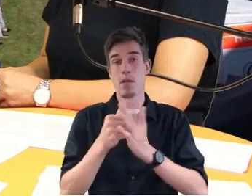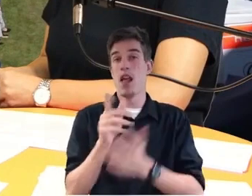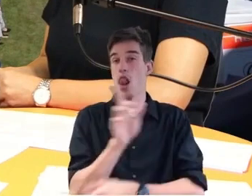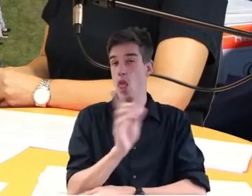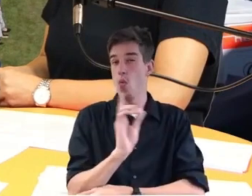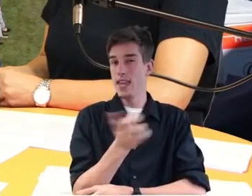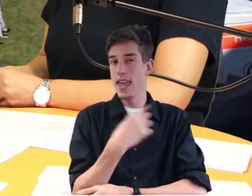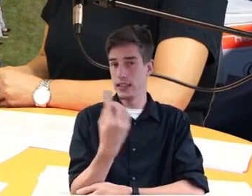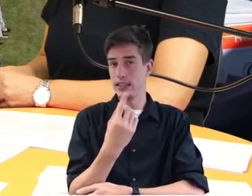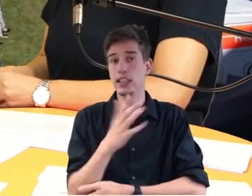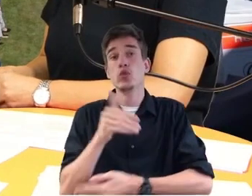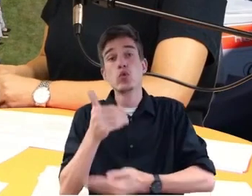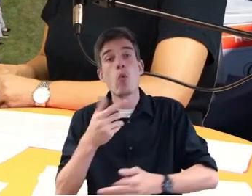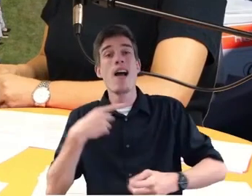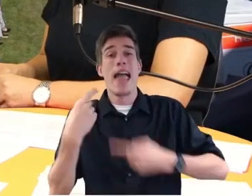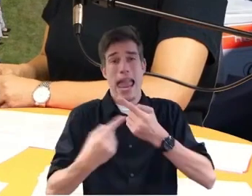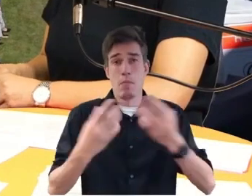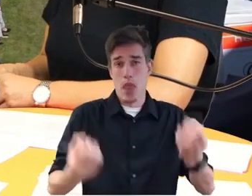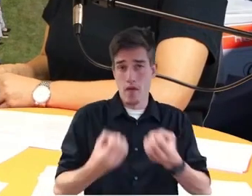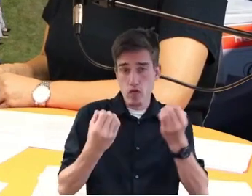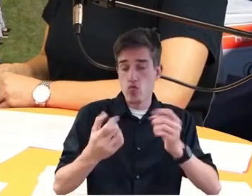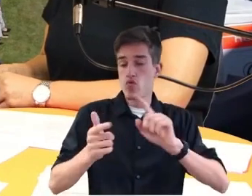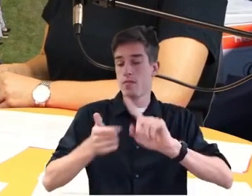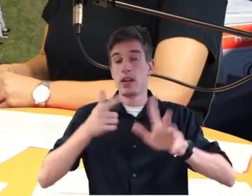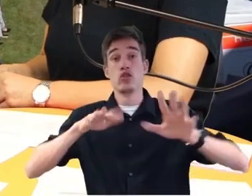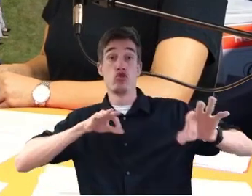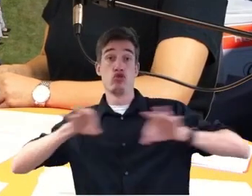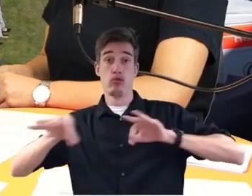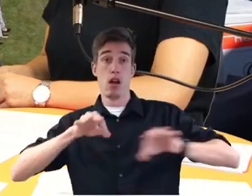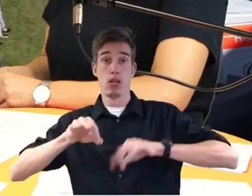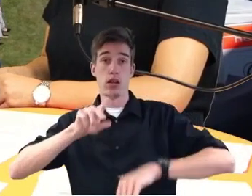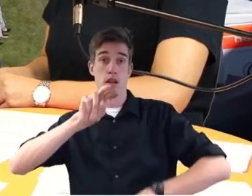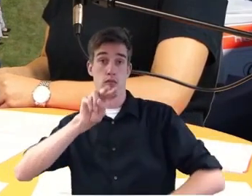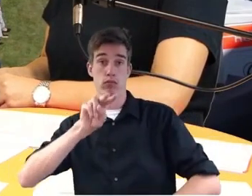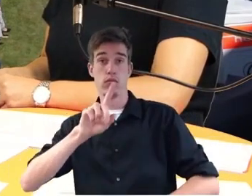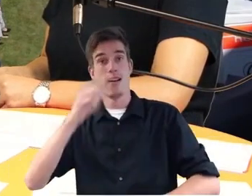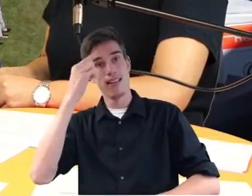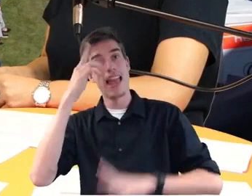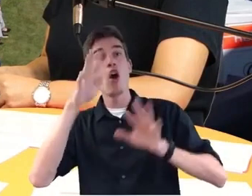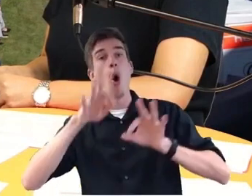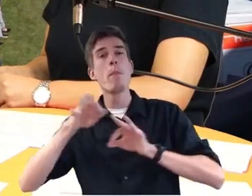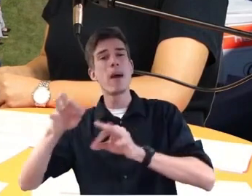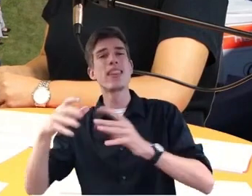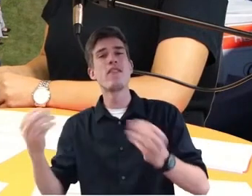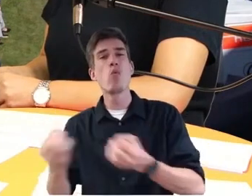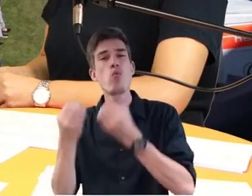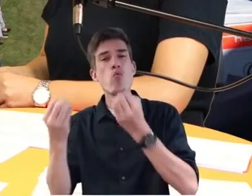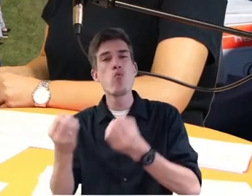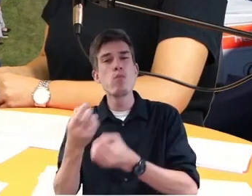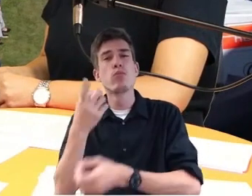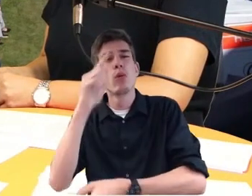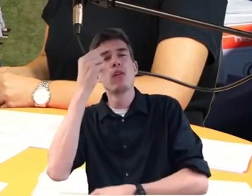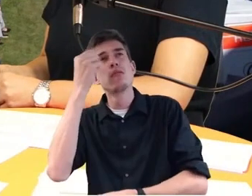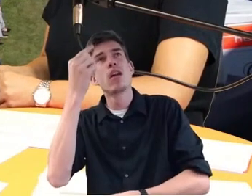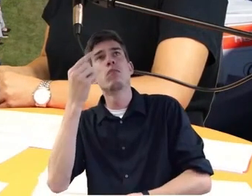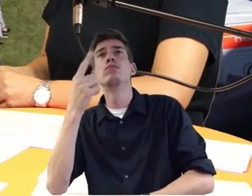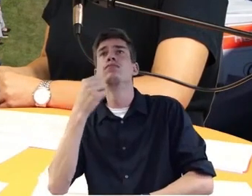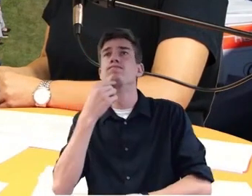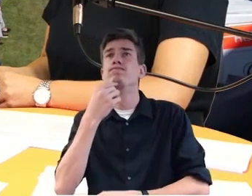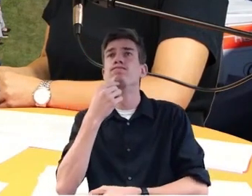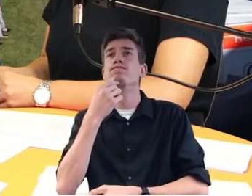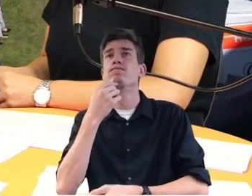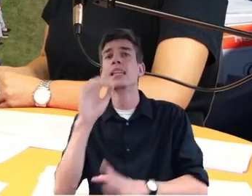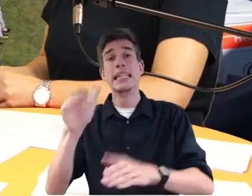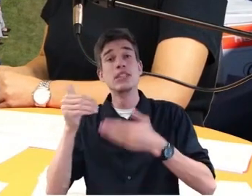hauptsächlich im abläufe und strategien also nicht wie in operativen übungen da geht es ja oft darum wie wie